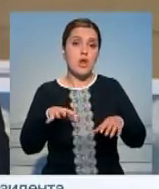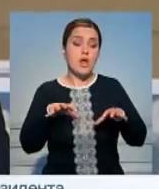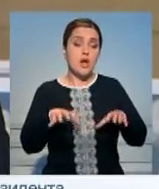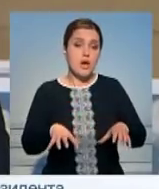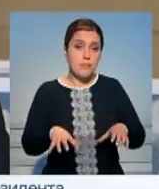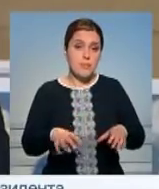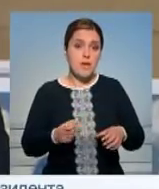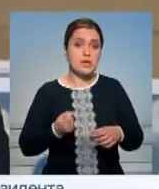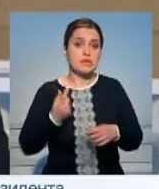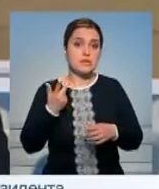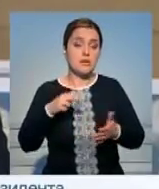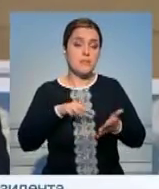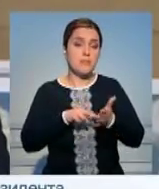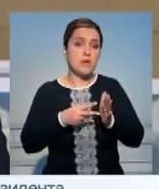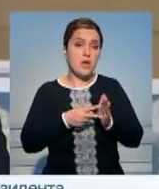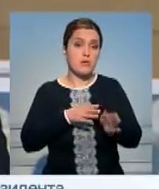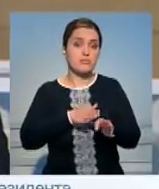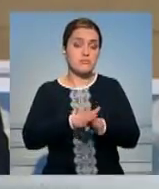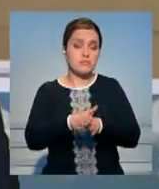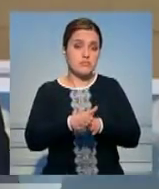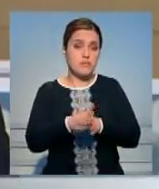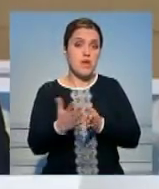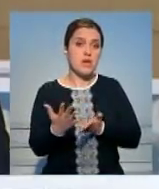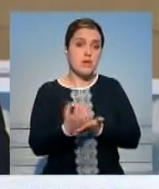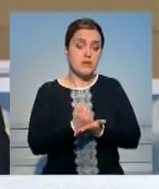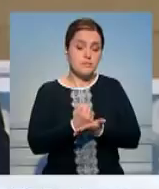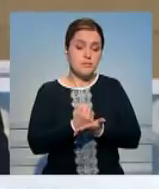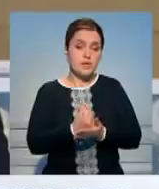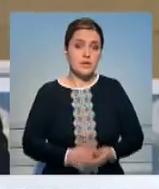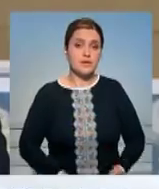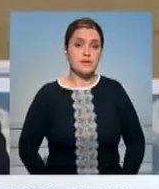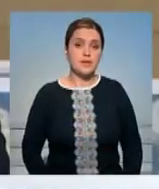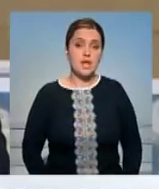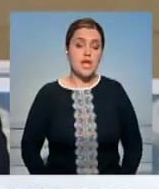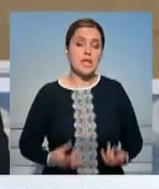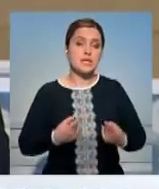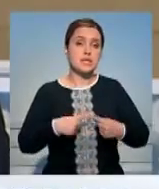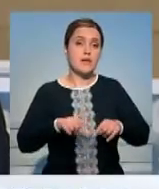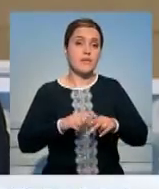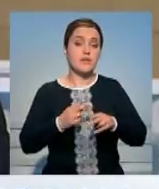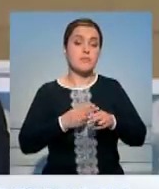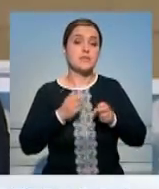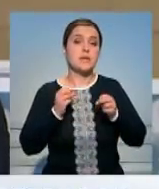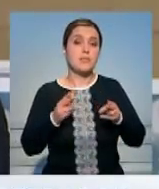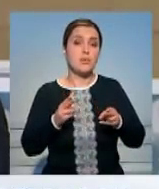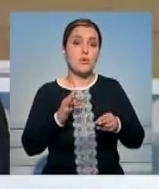Во-первых, в Совете Безопасности